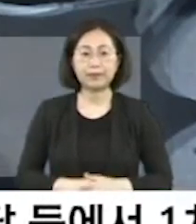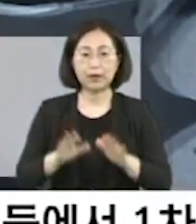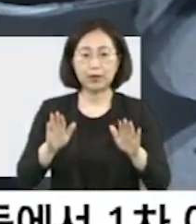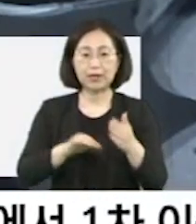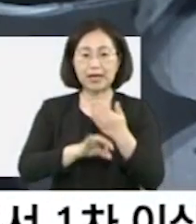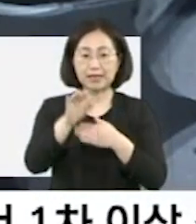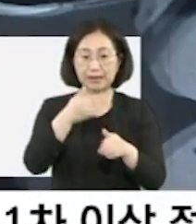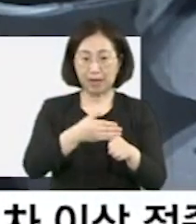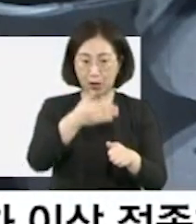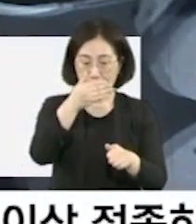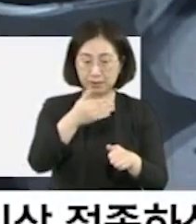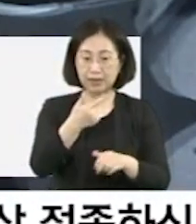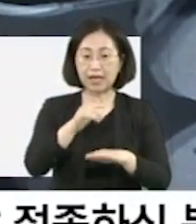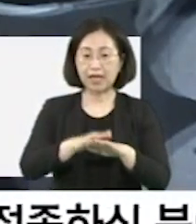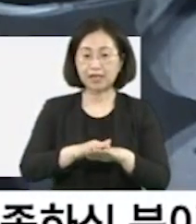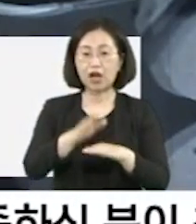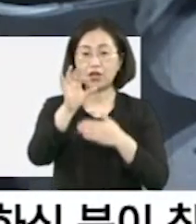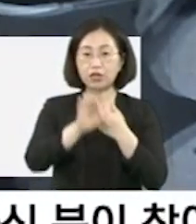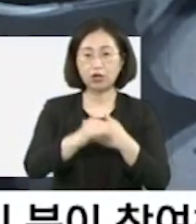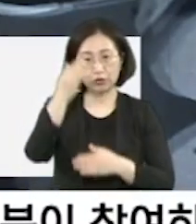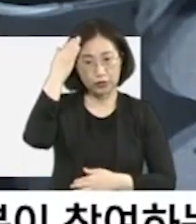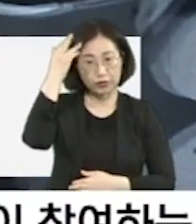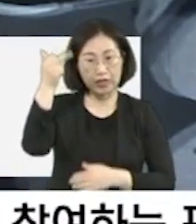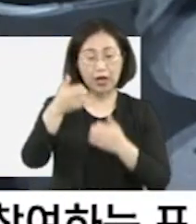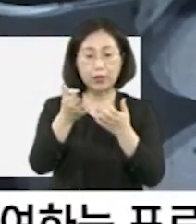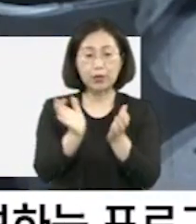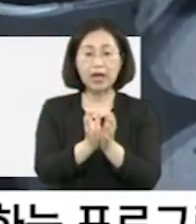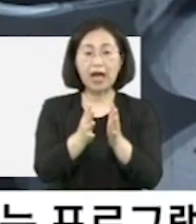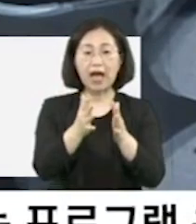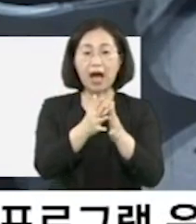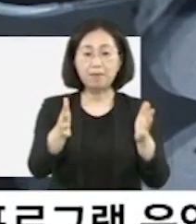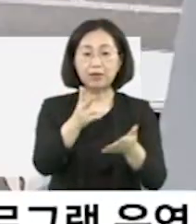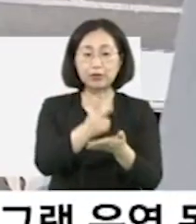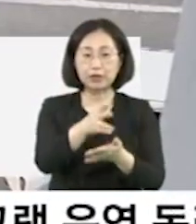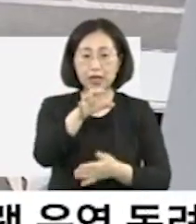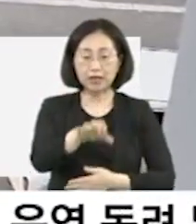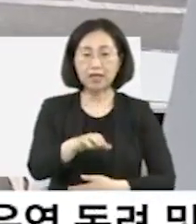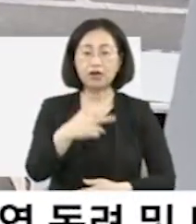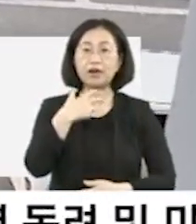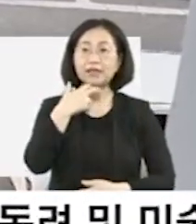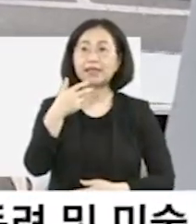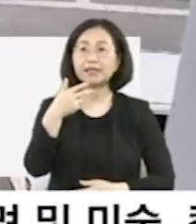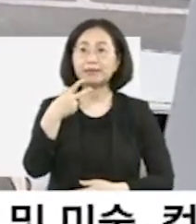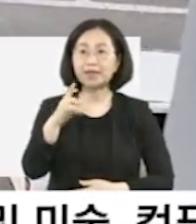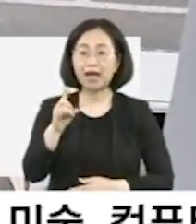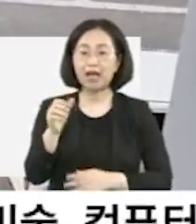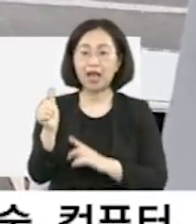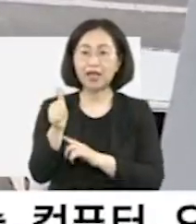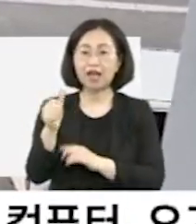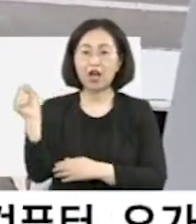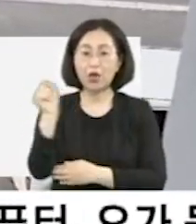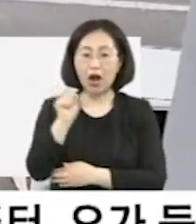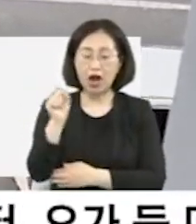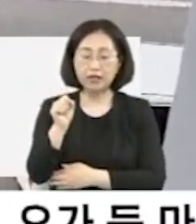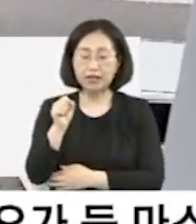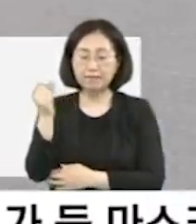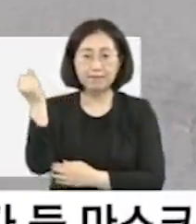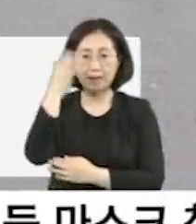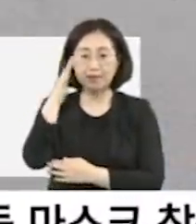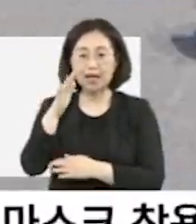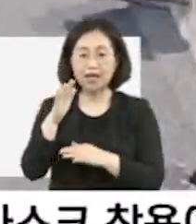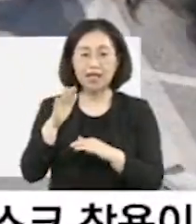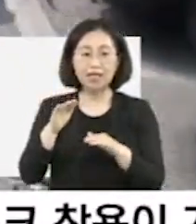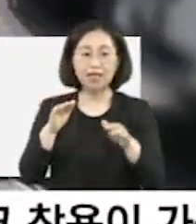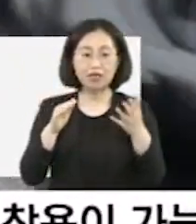오늘 오전 9시쯤 대전시 서구 둔산동의 한 아파트 주차장에서 70대 남성 A씨가 몰던 승용차가 갑자기